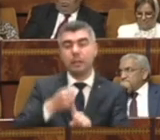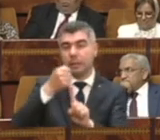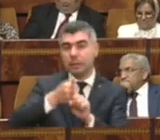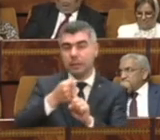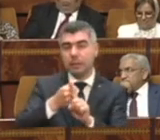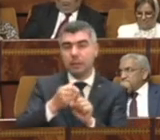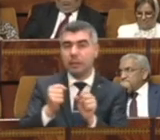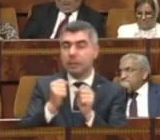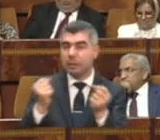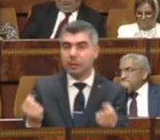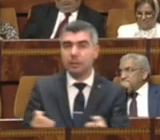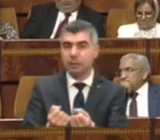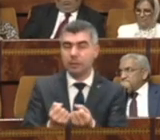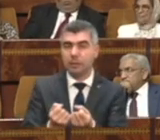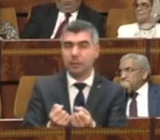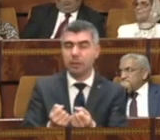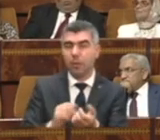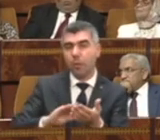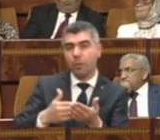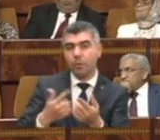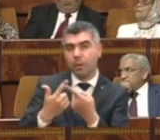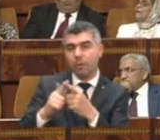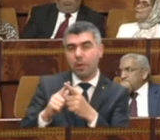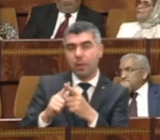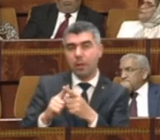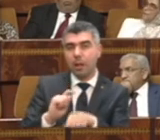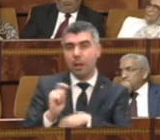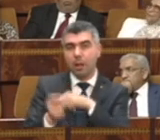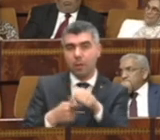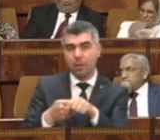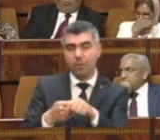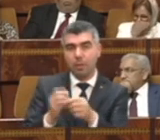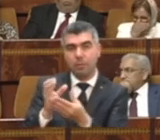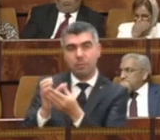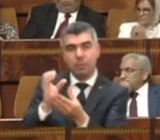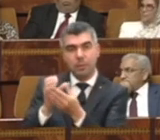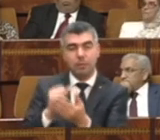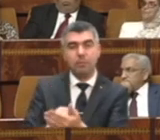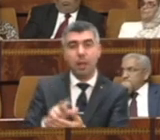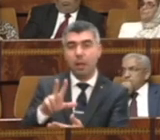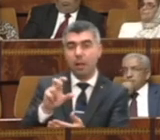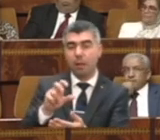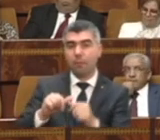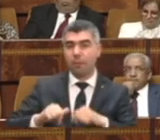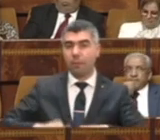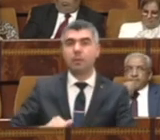للنهوض لاصلاح وتطوير هذا القطاع. وكما تعلمون السيد الوزير